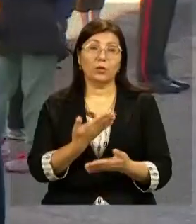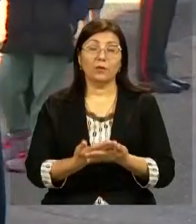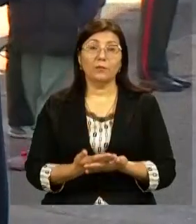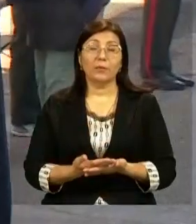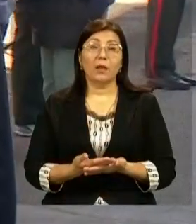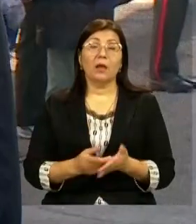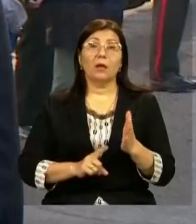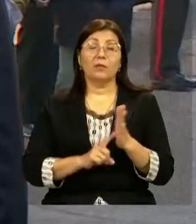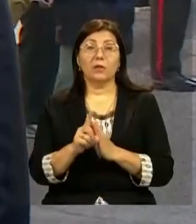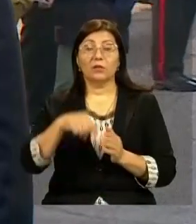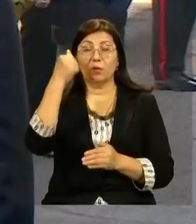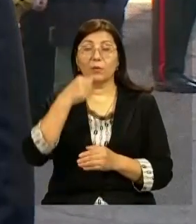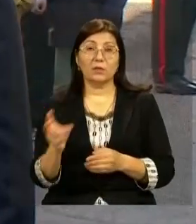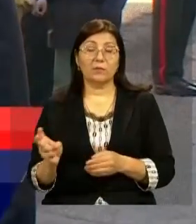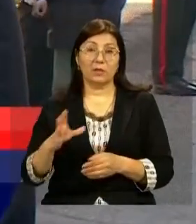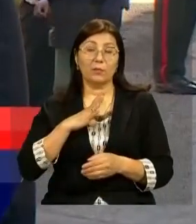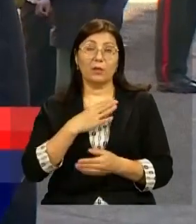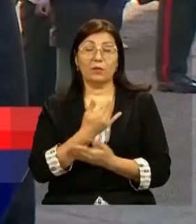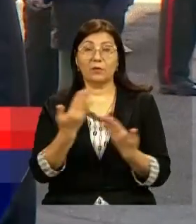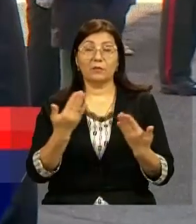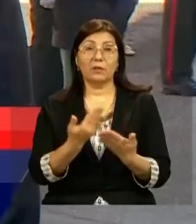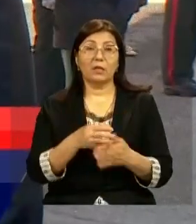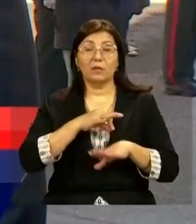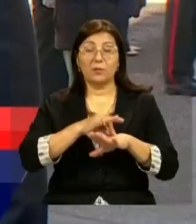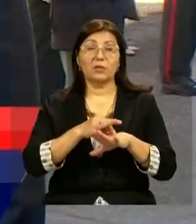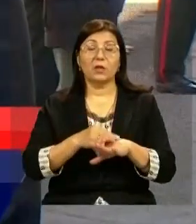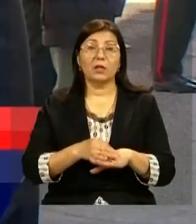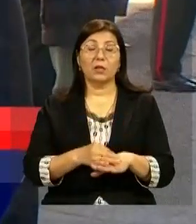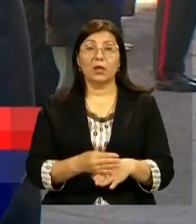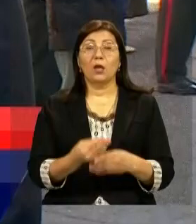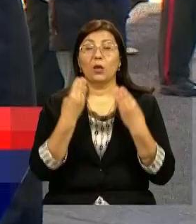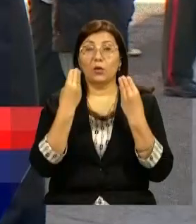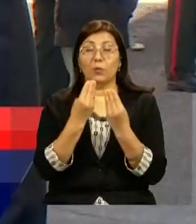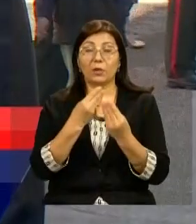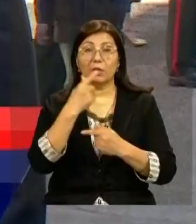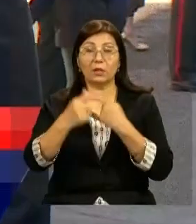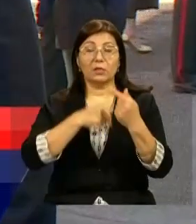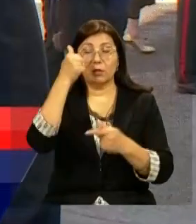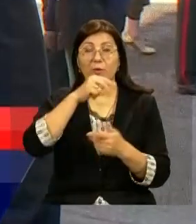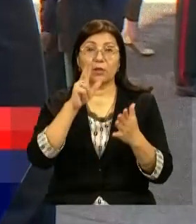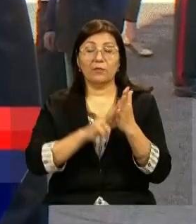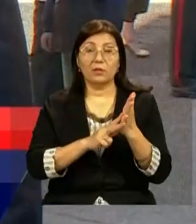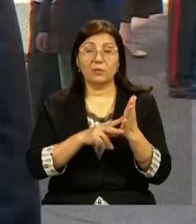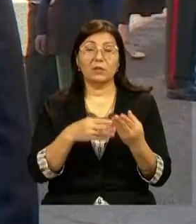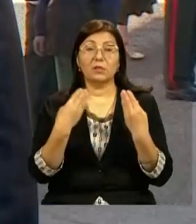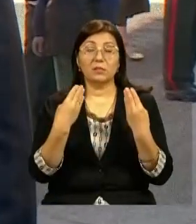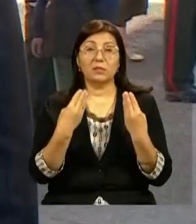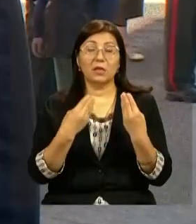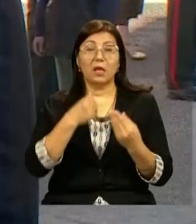я приезжал к вам, отвечали вам юбилей. На следующий год 80-летие